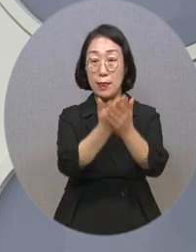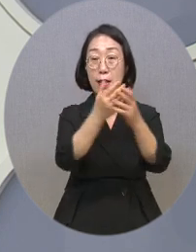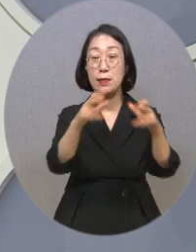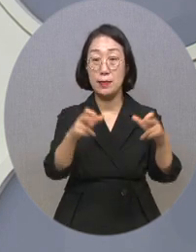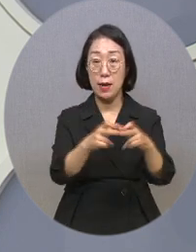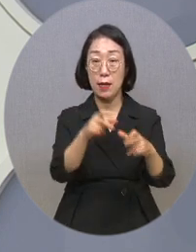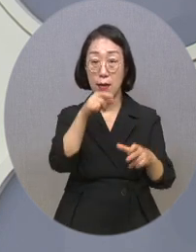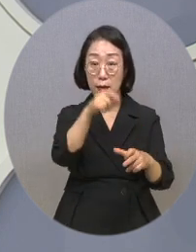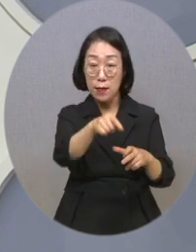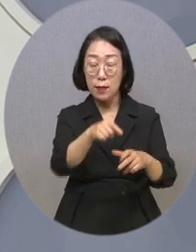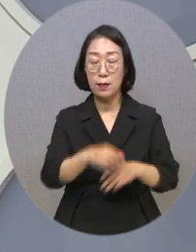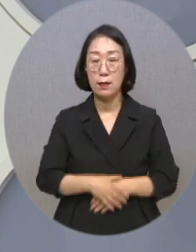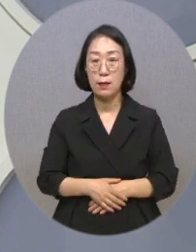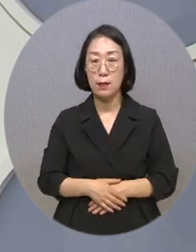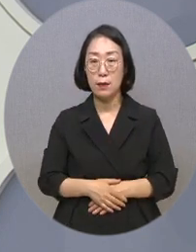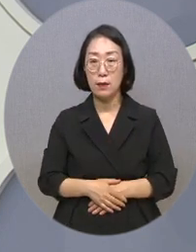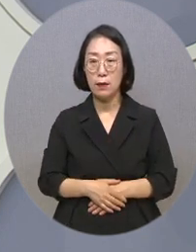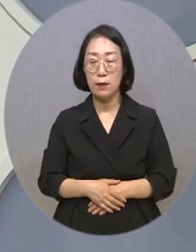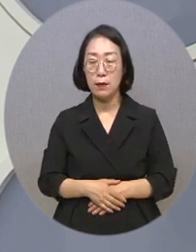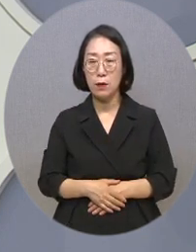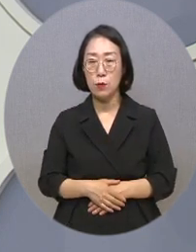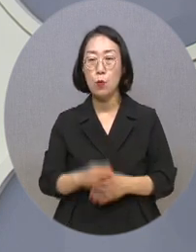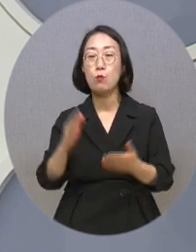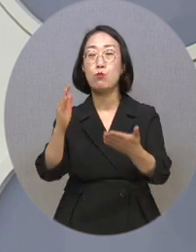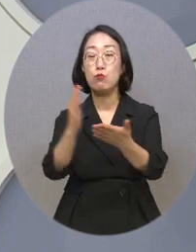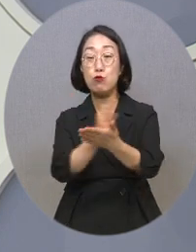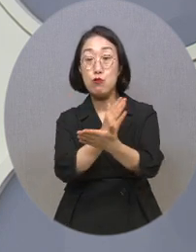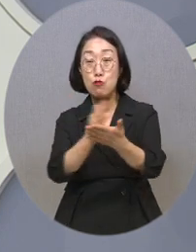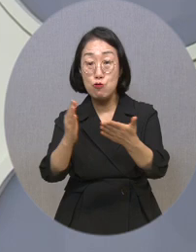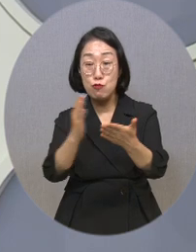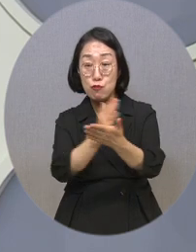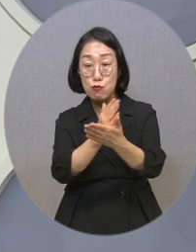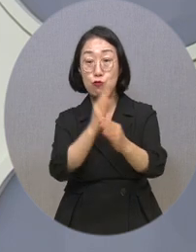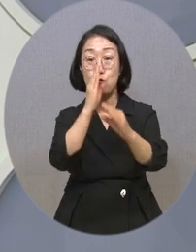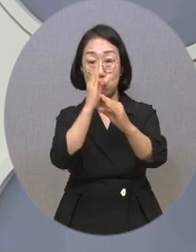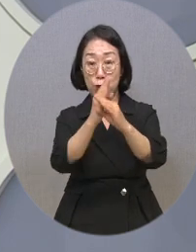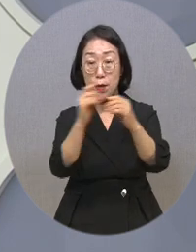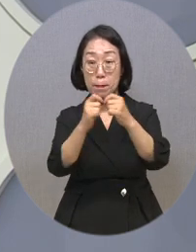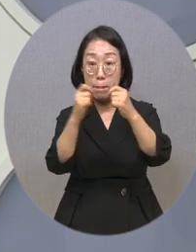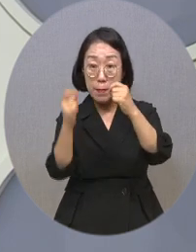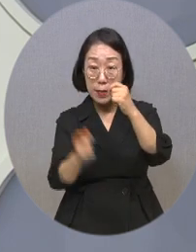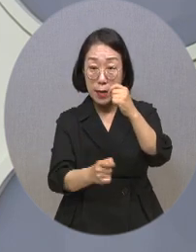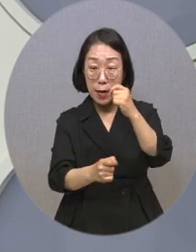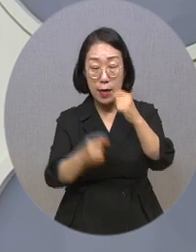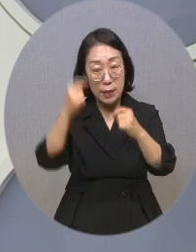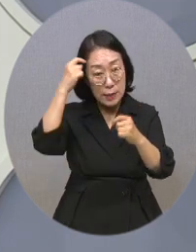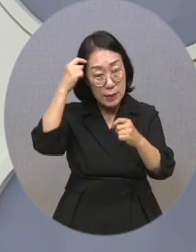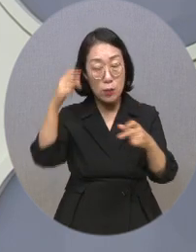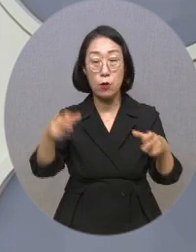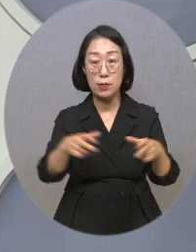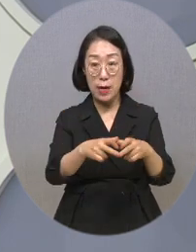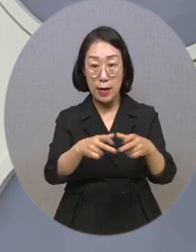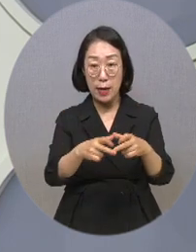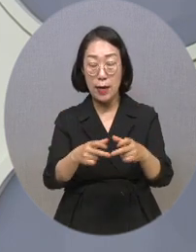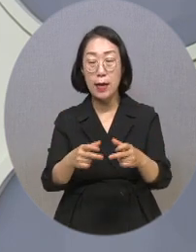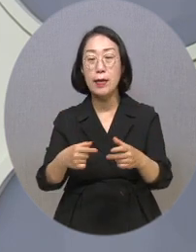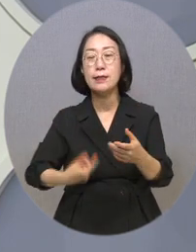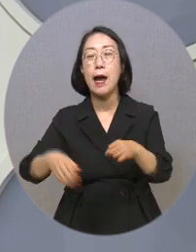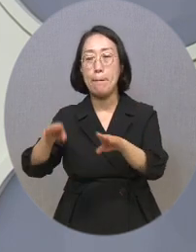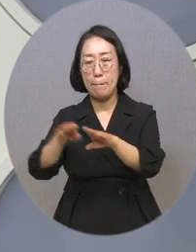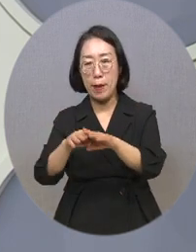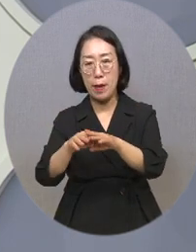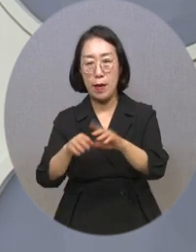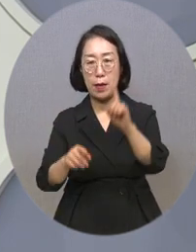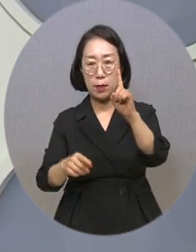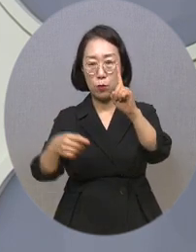장애인을 이제 그 중분류로 해서 그 밑에 그 지적 장애랑 자폐성 장애 두 개를 두고 있습니다.